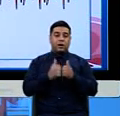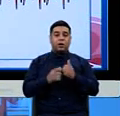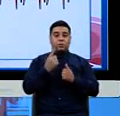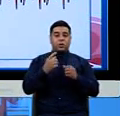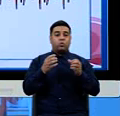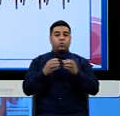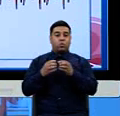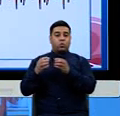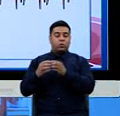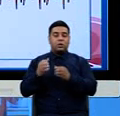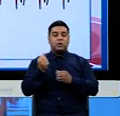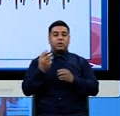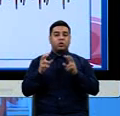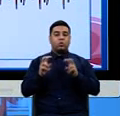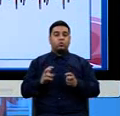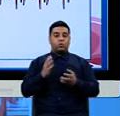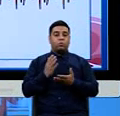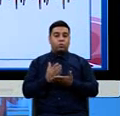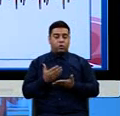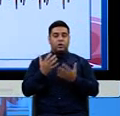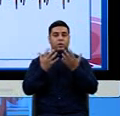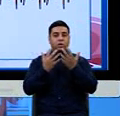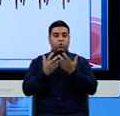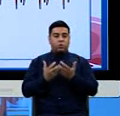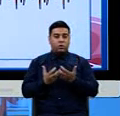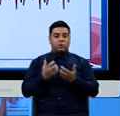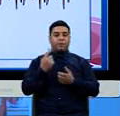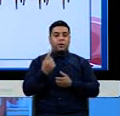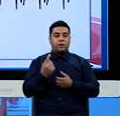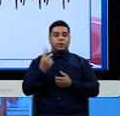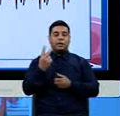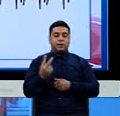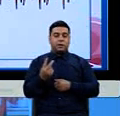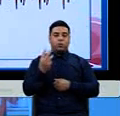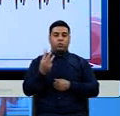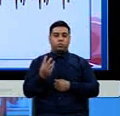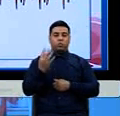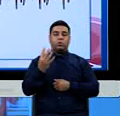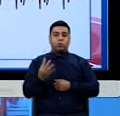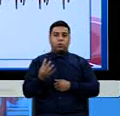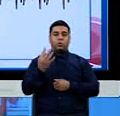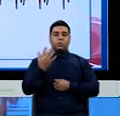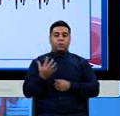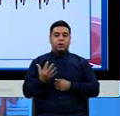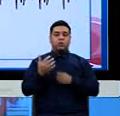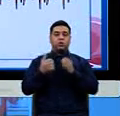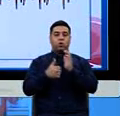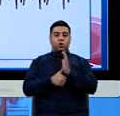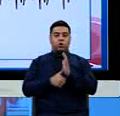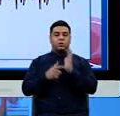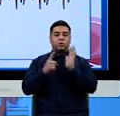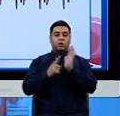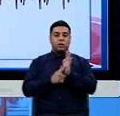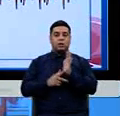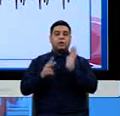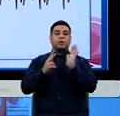bir guruhda nechtadan stul bor? Sanab chiqamiz. 1, 2, 3, 4,